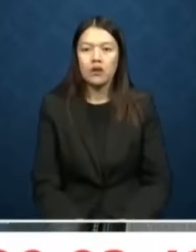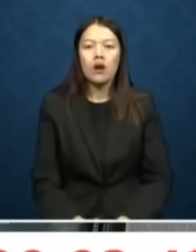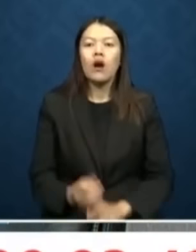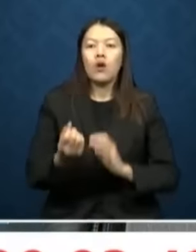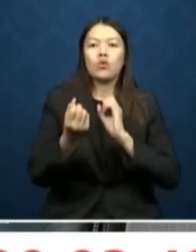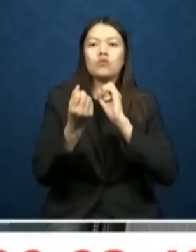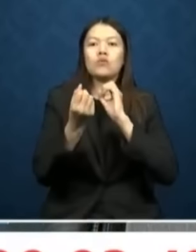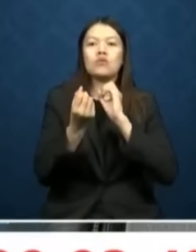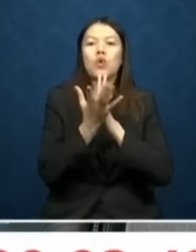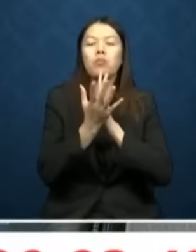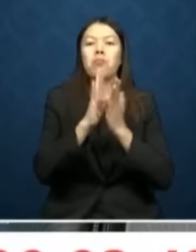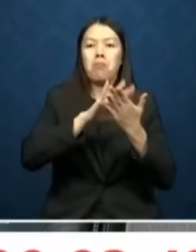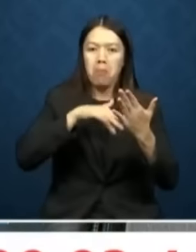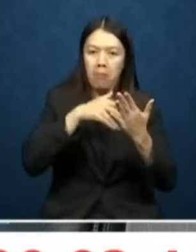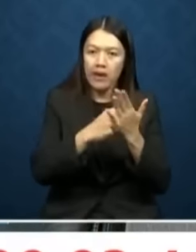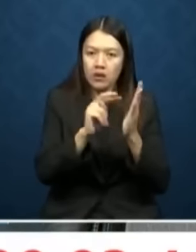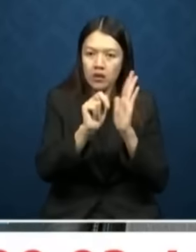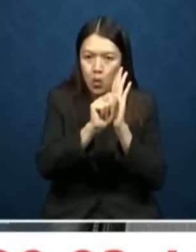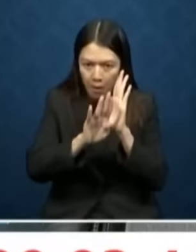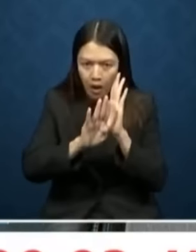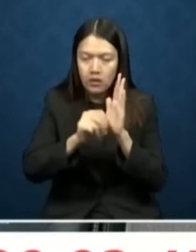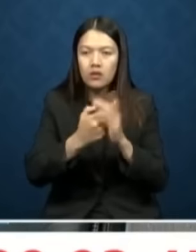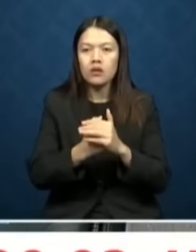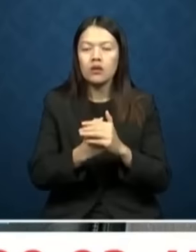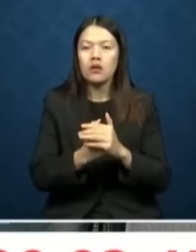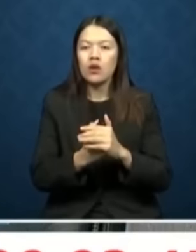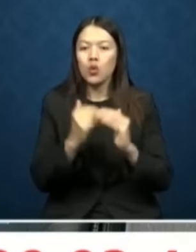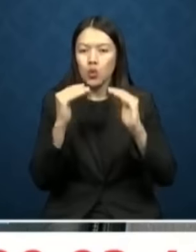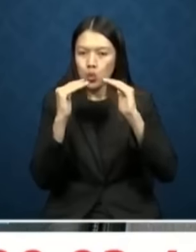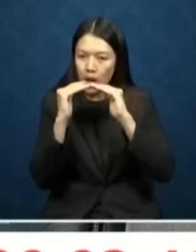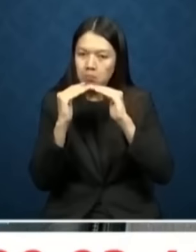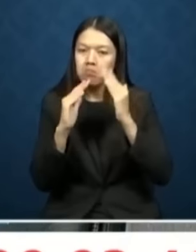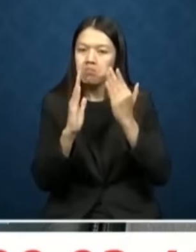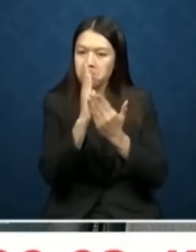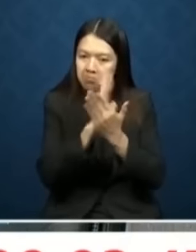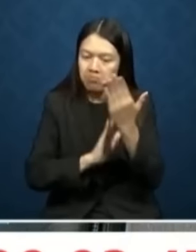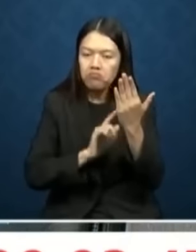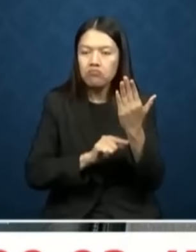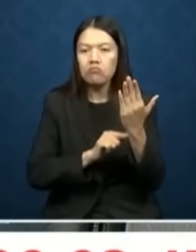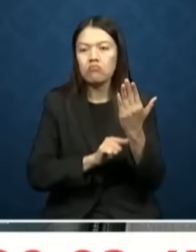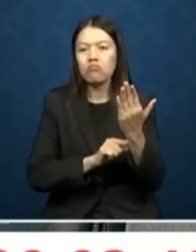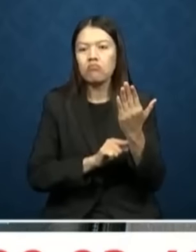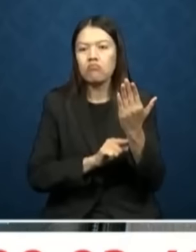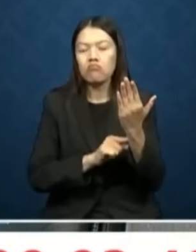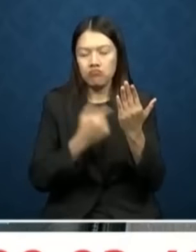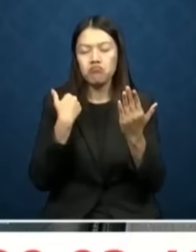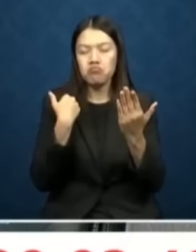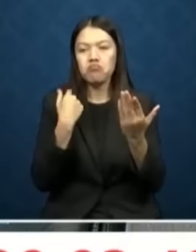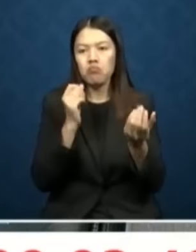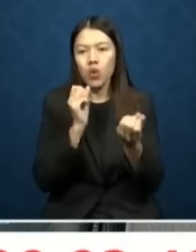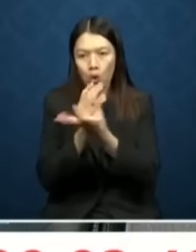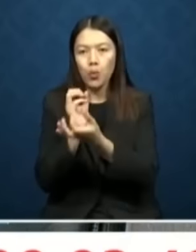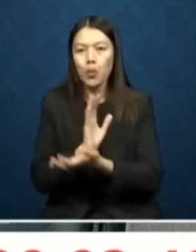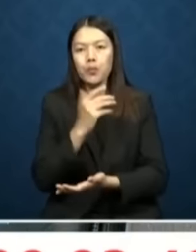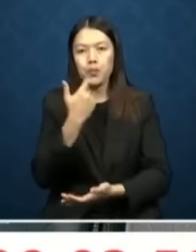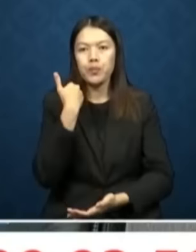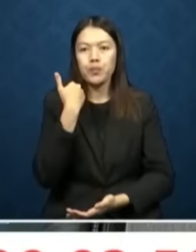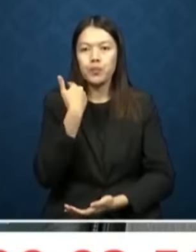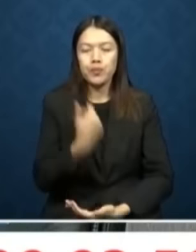บต่อนโยบายเรื่องของความยุติธรรมของคนทั้งประเทศทุกคนมีส่วนได้เสียในเรื่องนี้นะครับท่านประธ